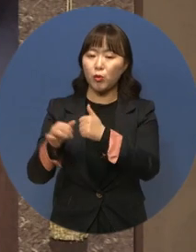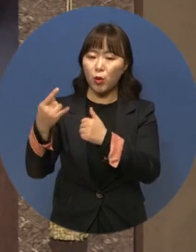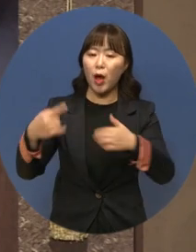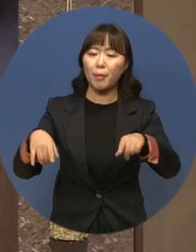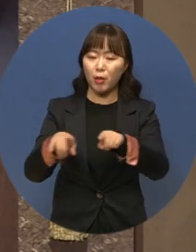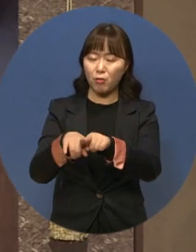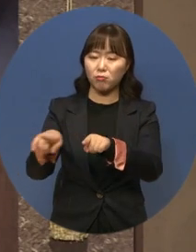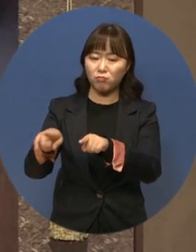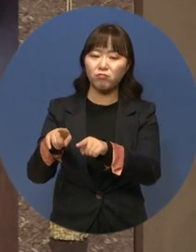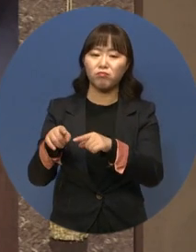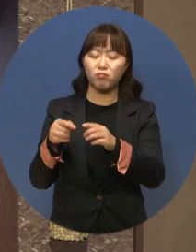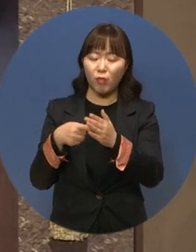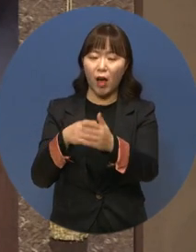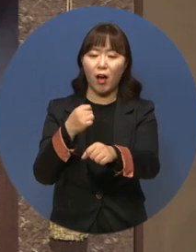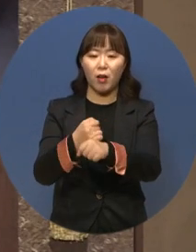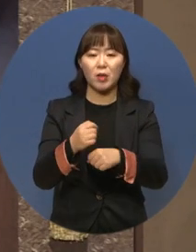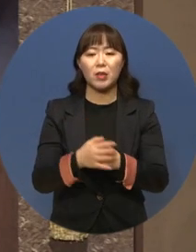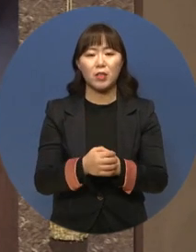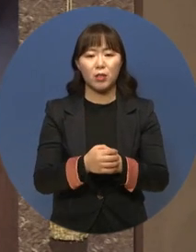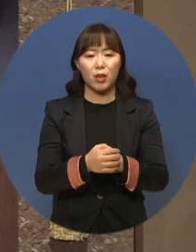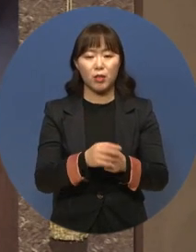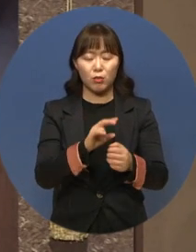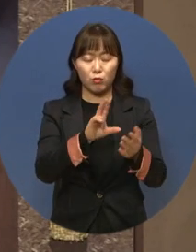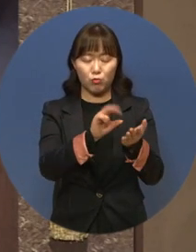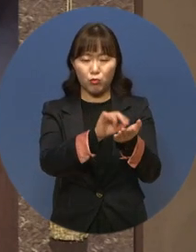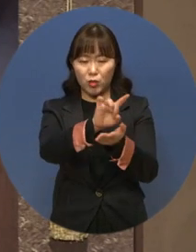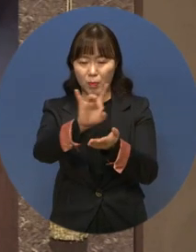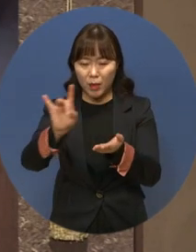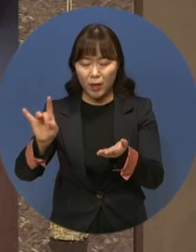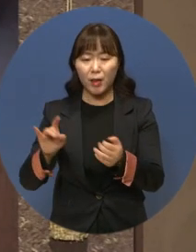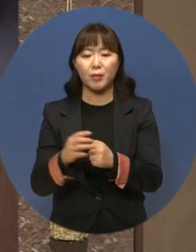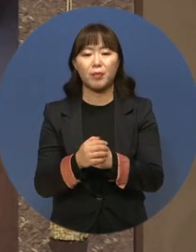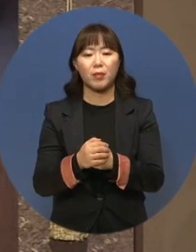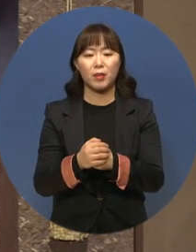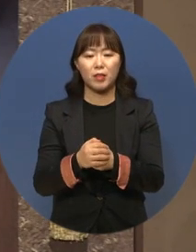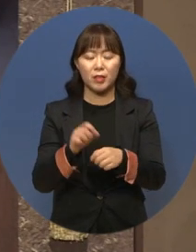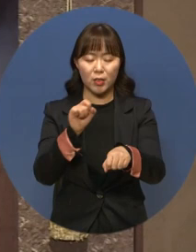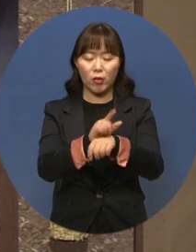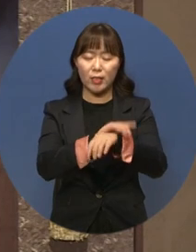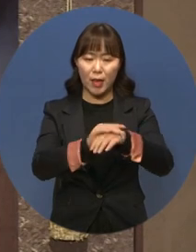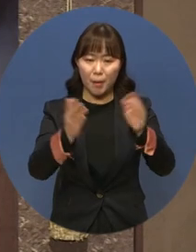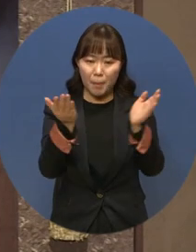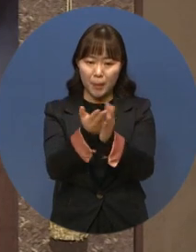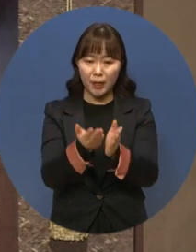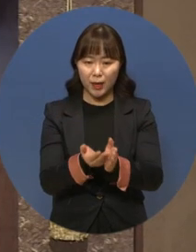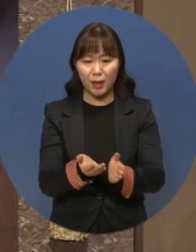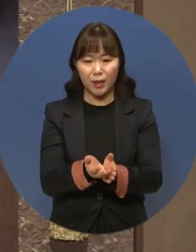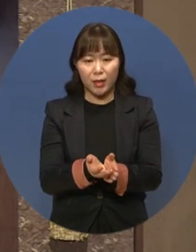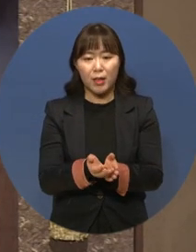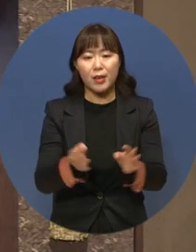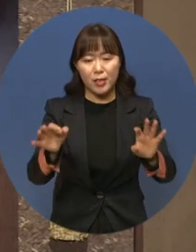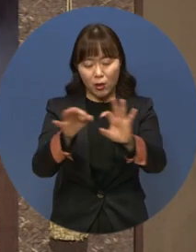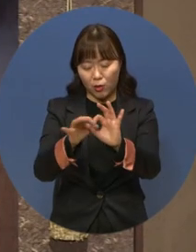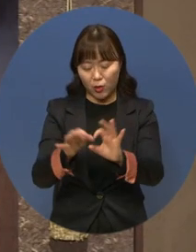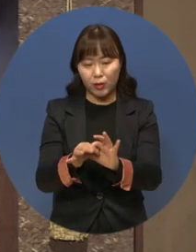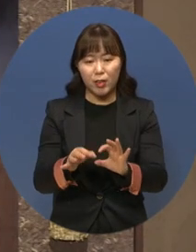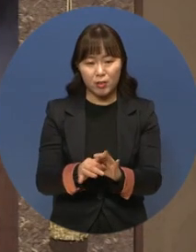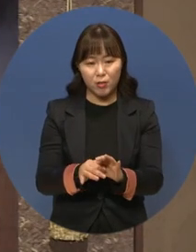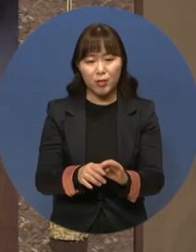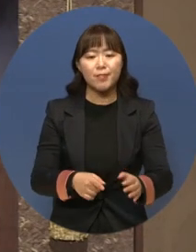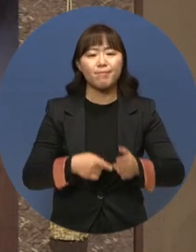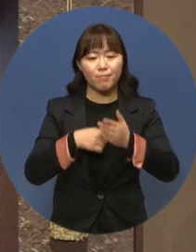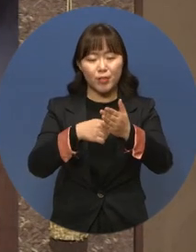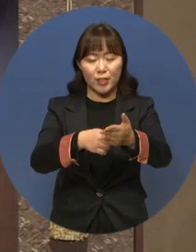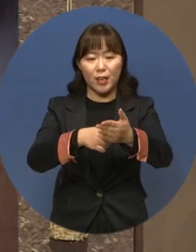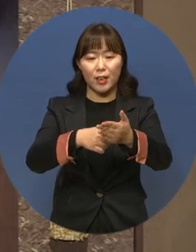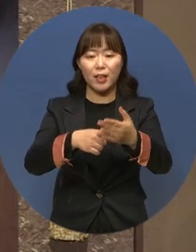진행할 수 있도록 하고 그러니까 꼭지별로 주제별로 그 성격에 맞게 상임위 연결을 해서 국회의원들하고 네. 진행할